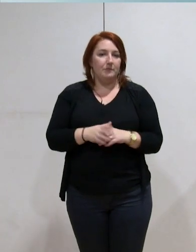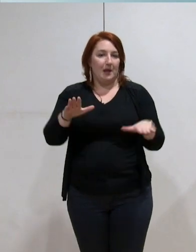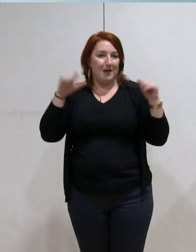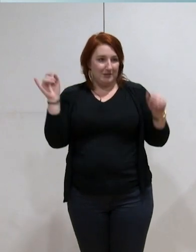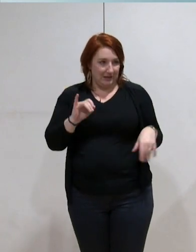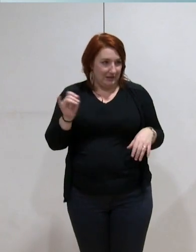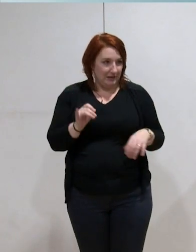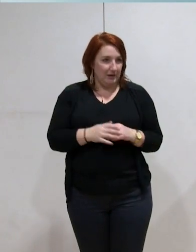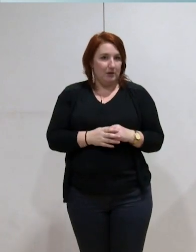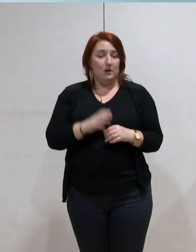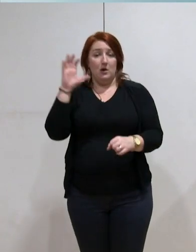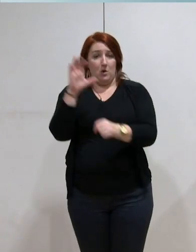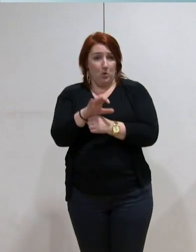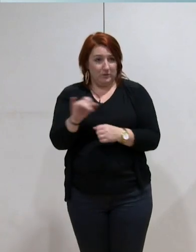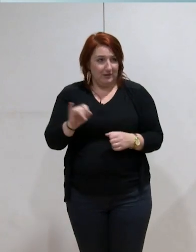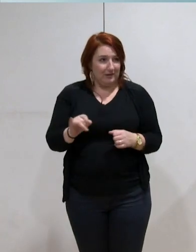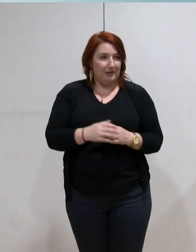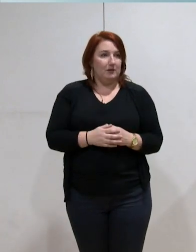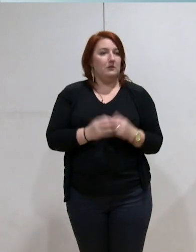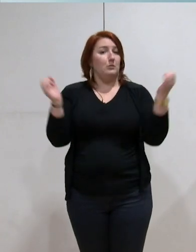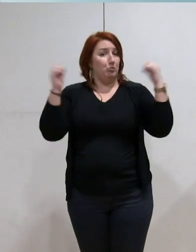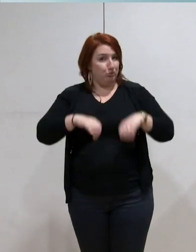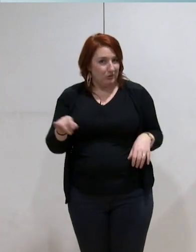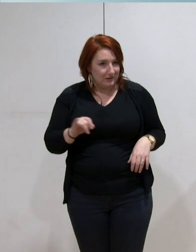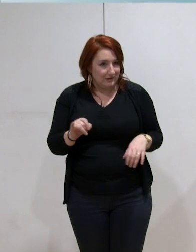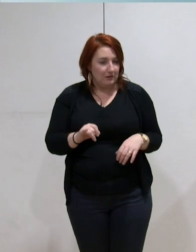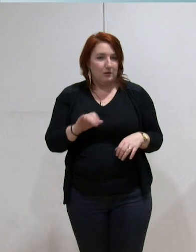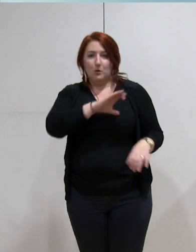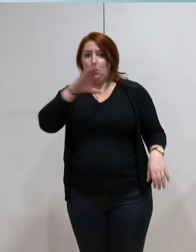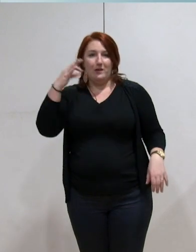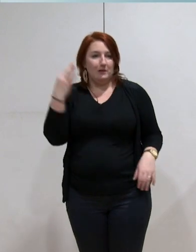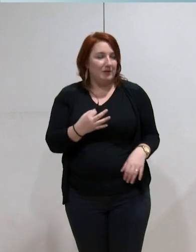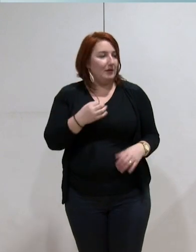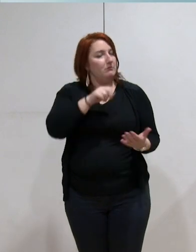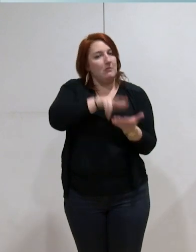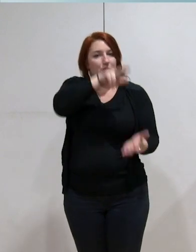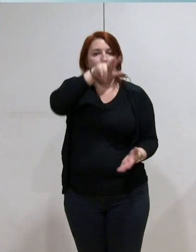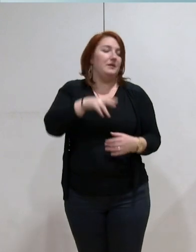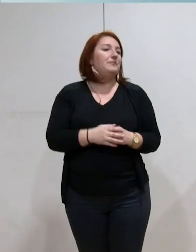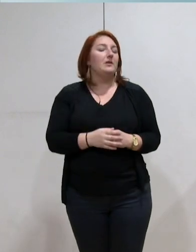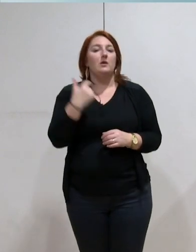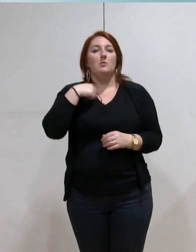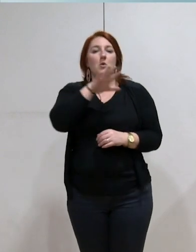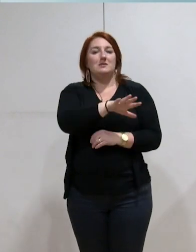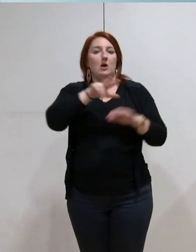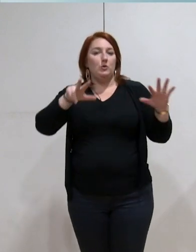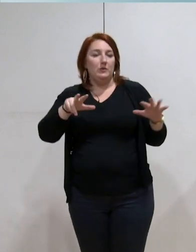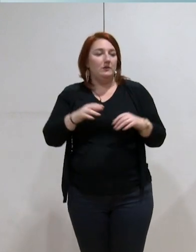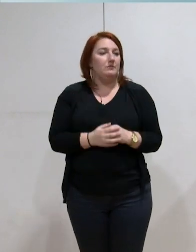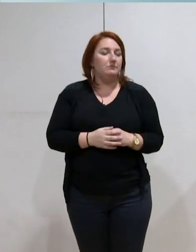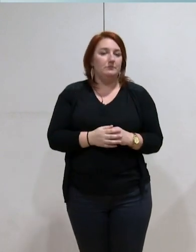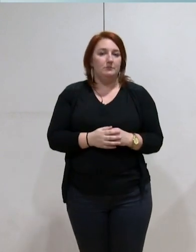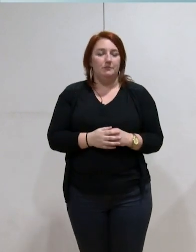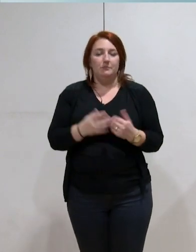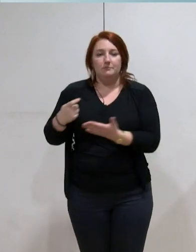qui s'abstient qui vote contre qui vote pour unanimité délibération adoptée la 58 il